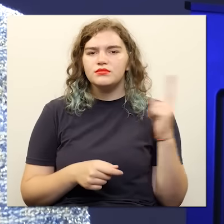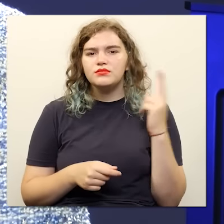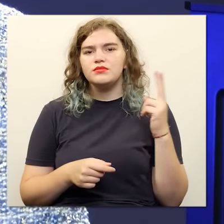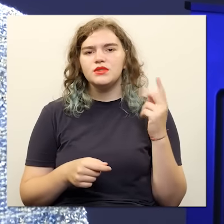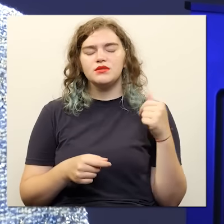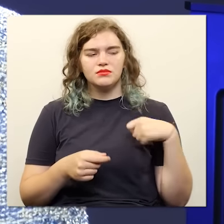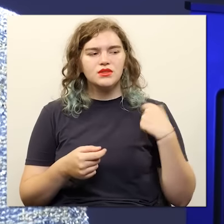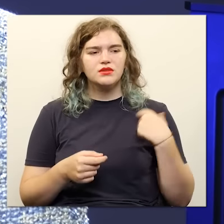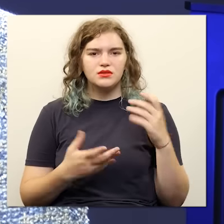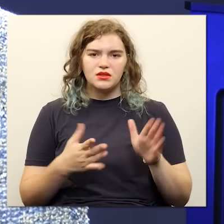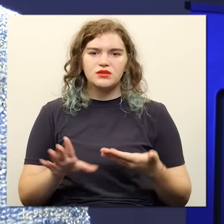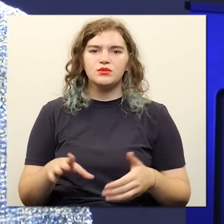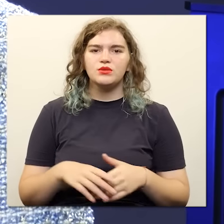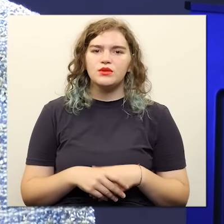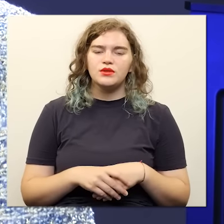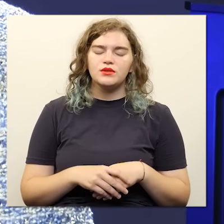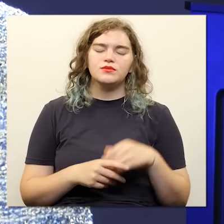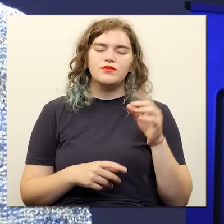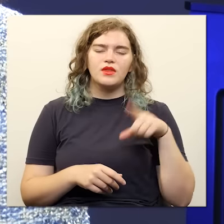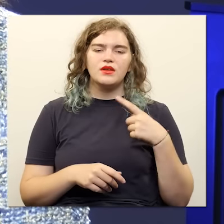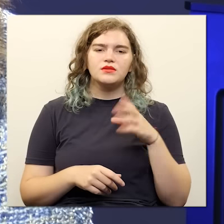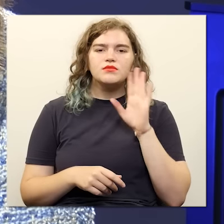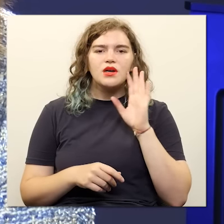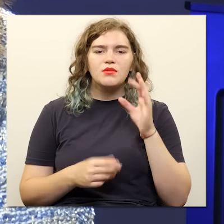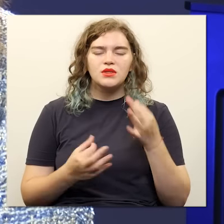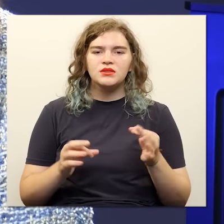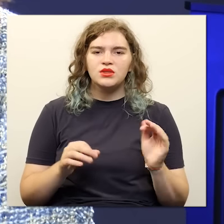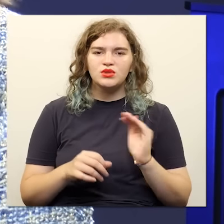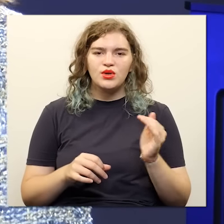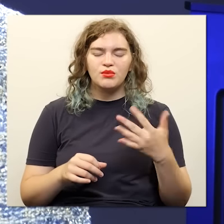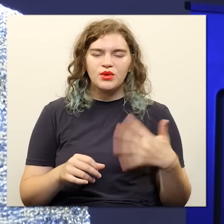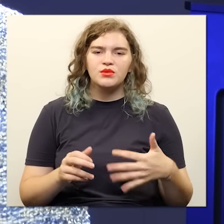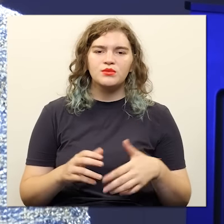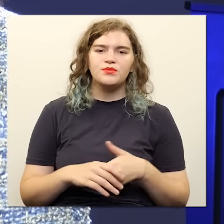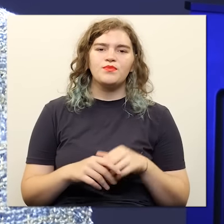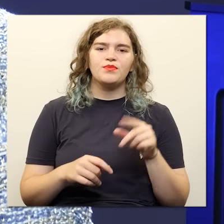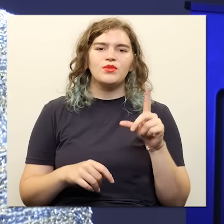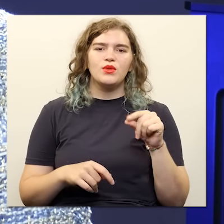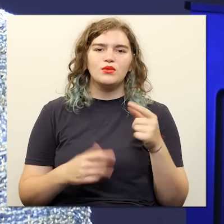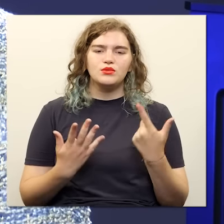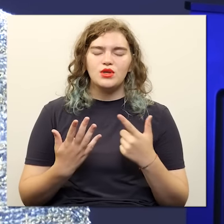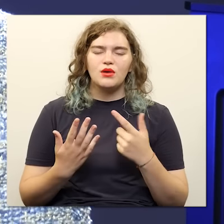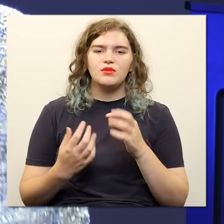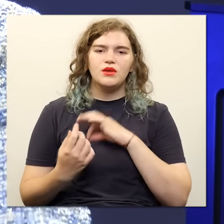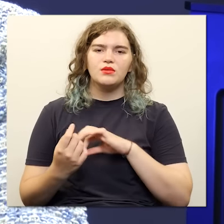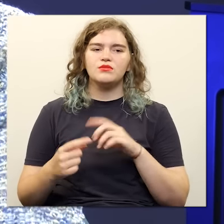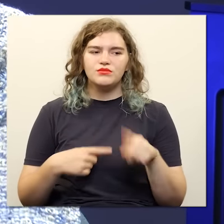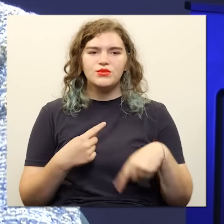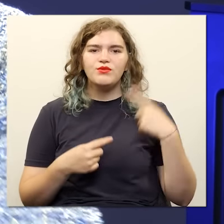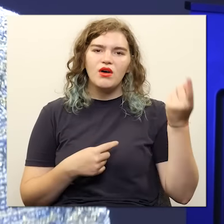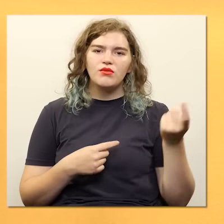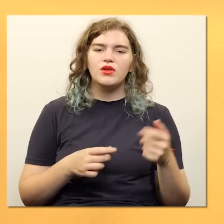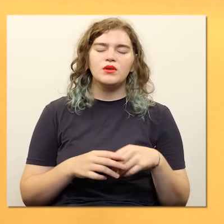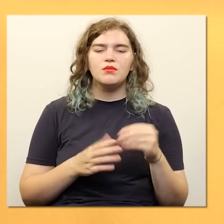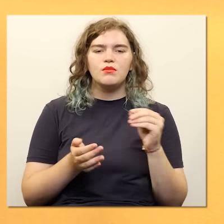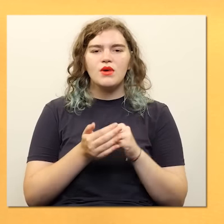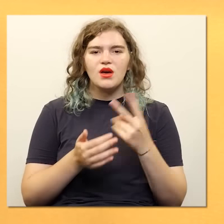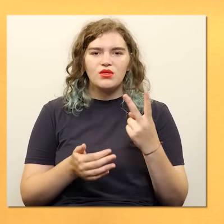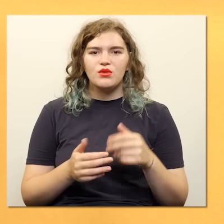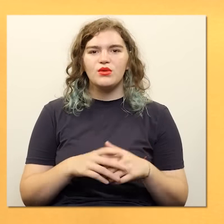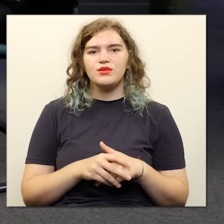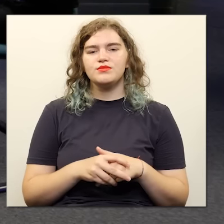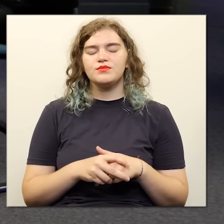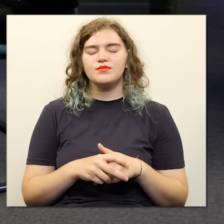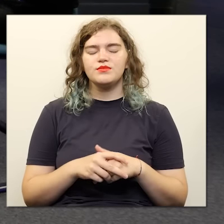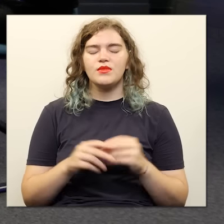lui Dumnezeu, încă de tânără. Este mamă a 10 copii, minunat, 27 de nepoți și urmează încă